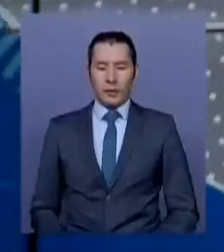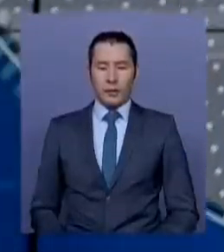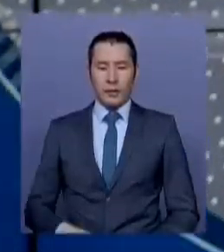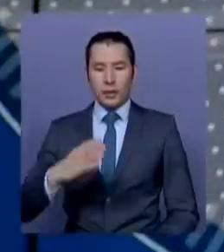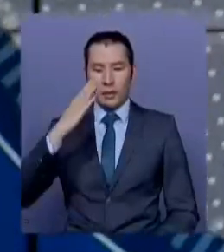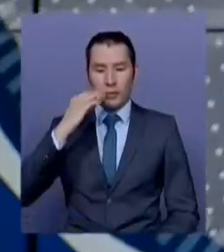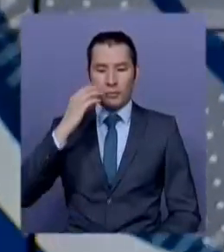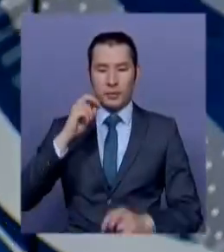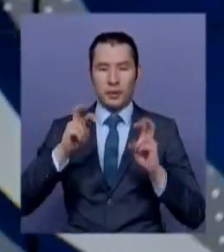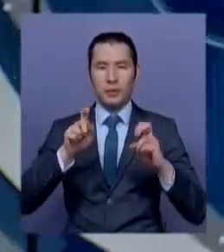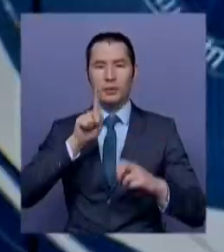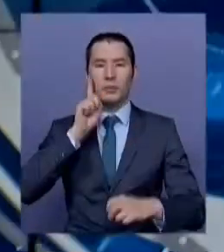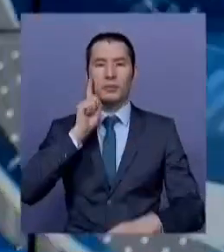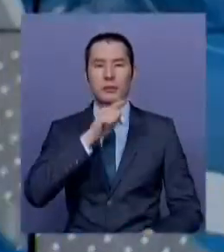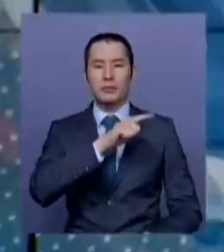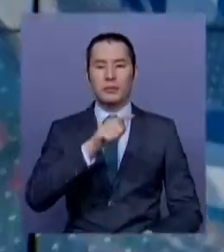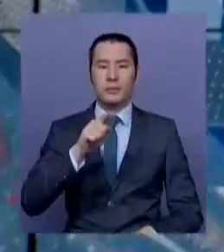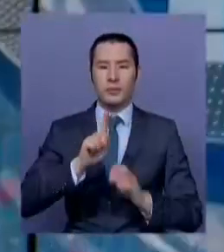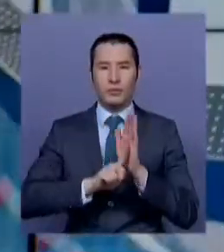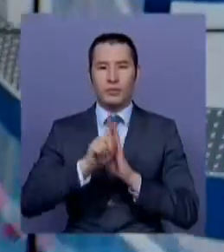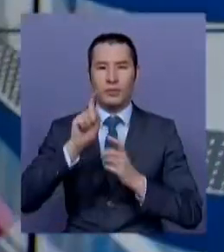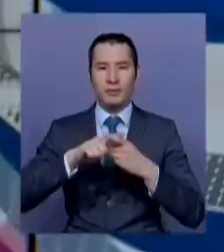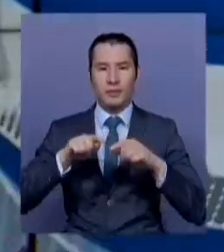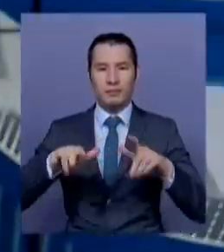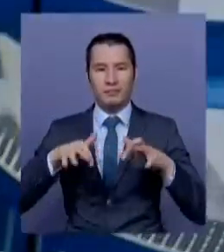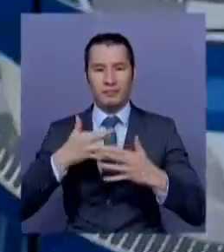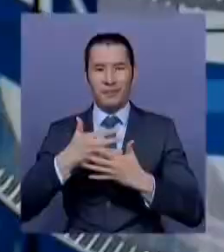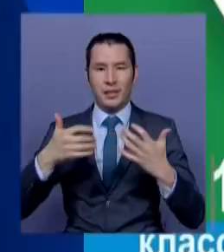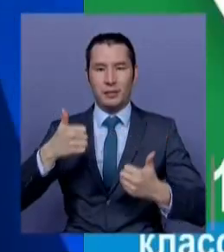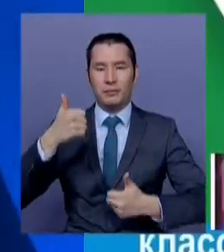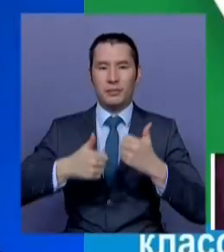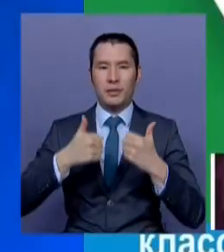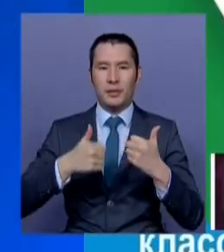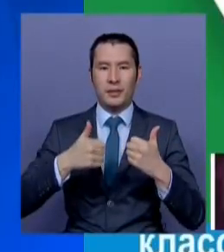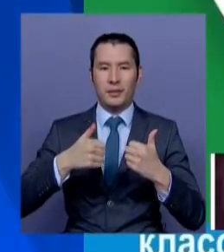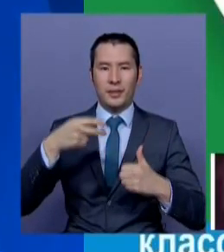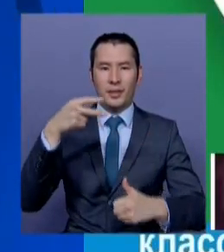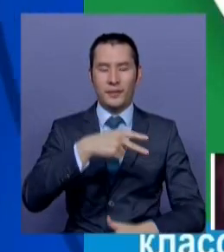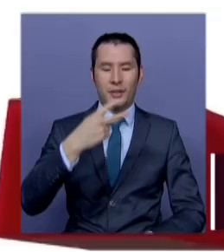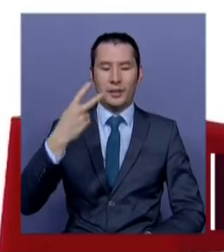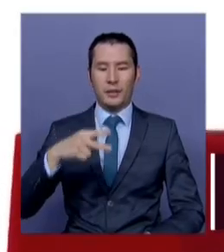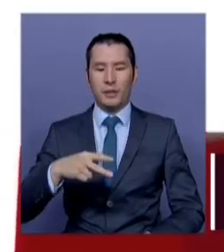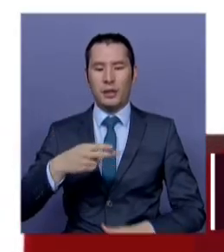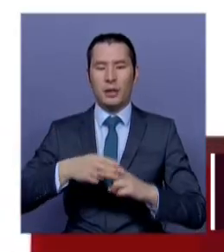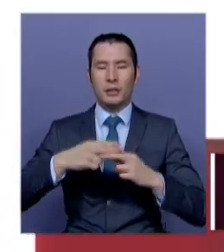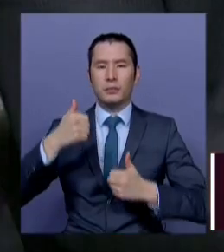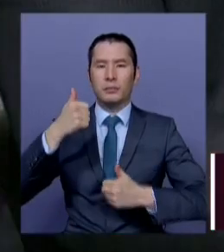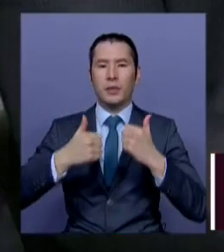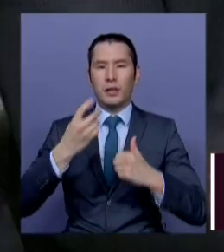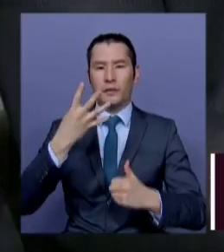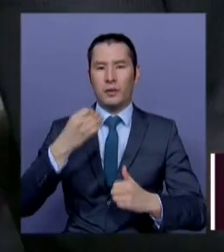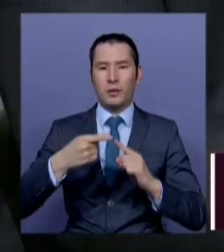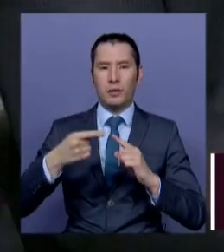Алматыда жастар арасында халықаралық IT Stars 2020 байқауы басталды. Екі күнге жалғасатын сайыс онлайн форматта